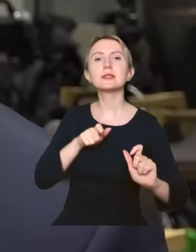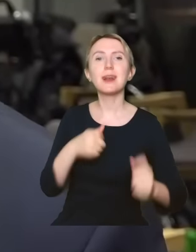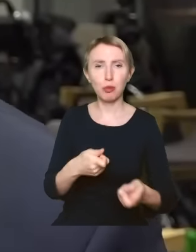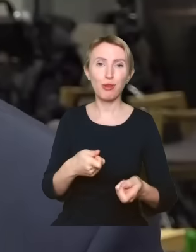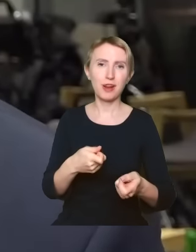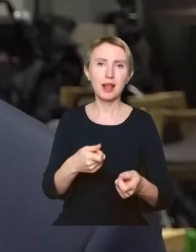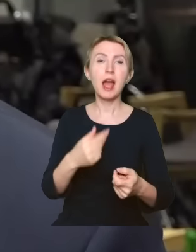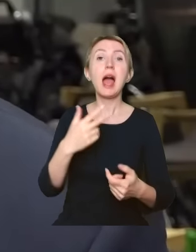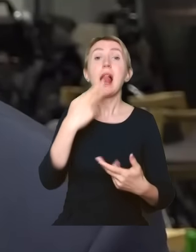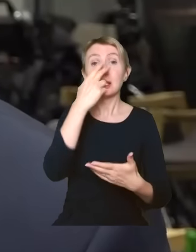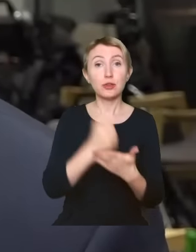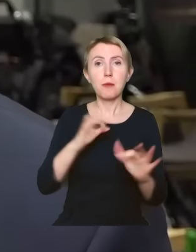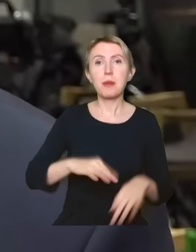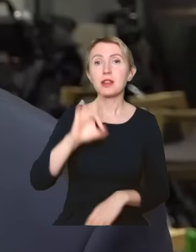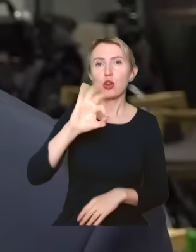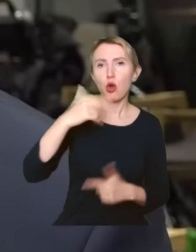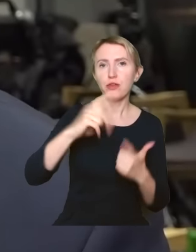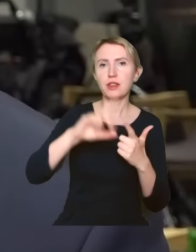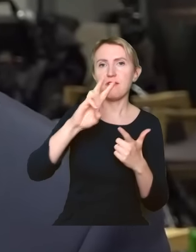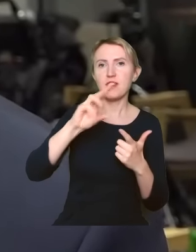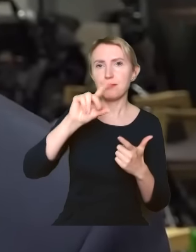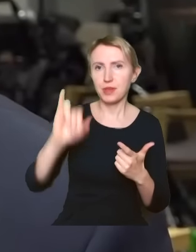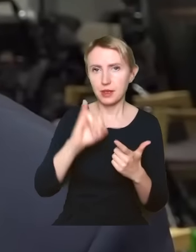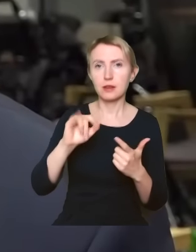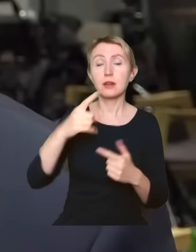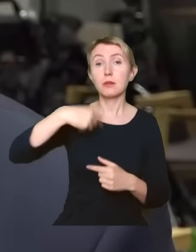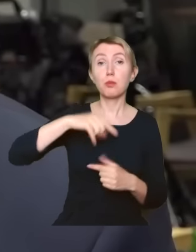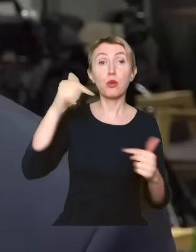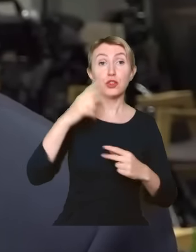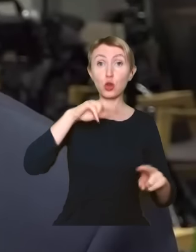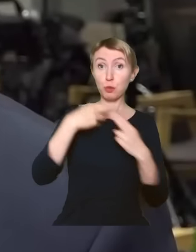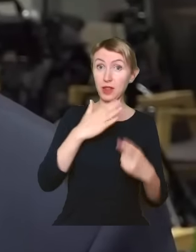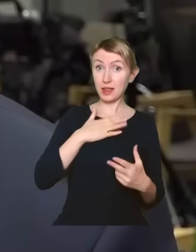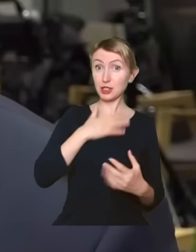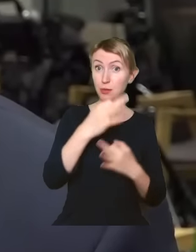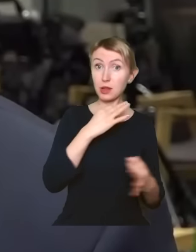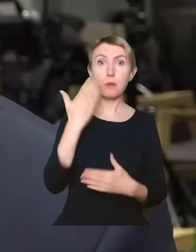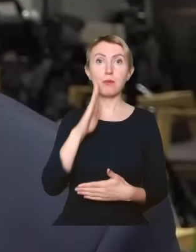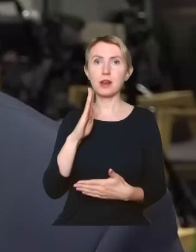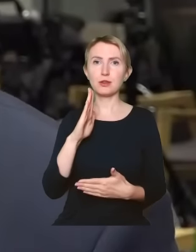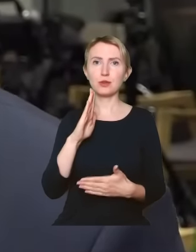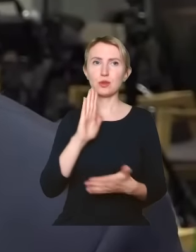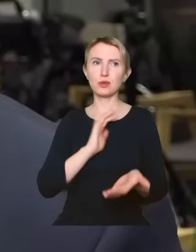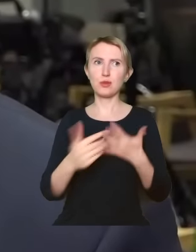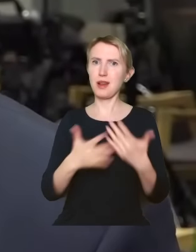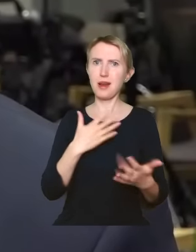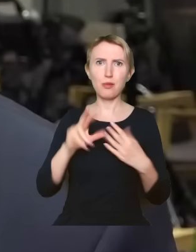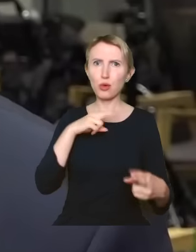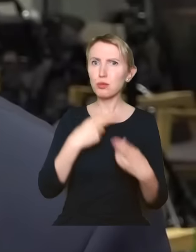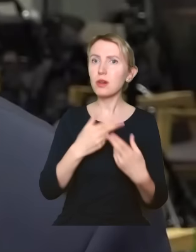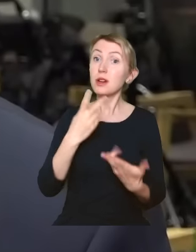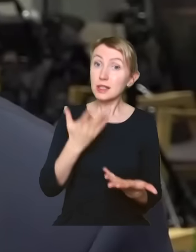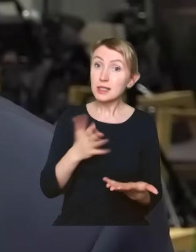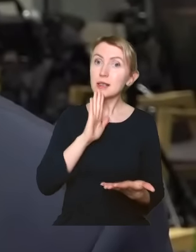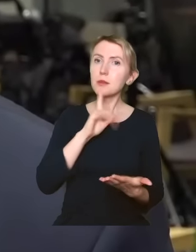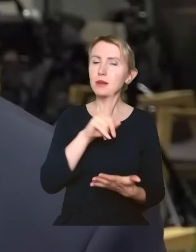ci świadkowie, pan Gowin, pan Wypij, kiedy mieli odpowiadać na nasze pytania, to bardzo słabo sobie z tym radzili. No i najwyraźniej